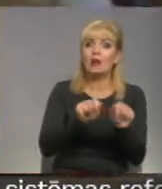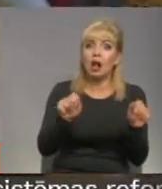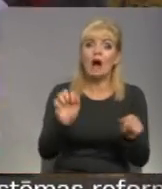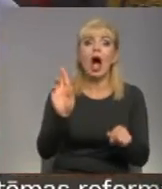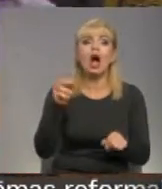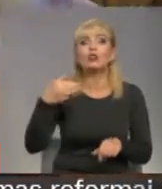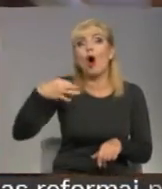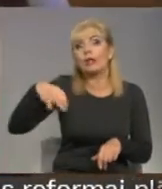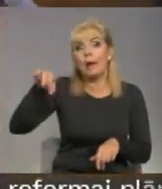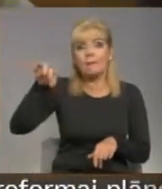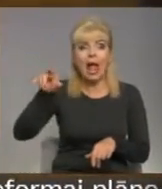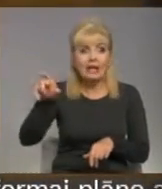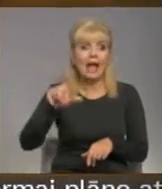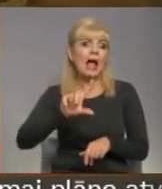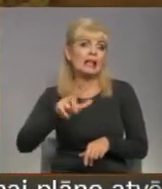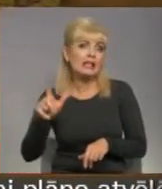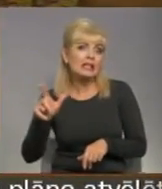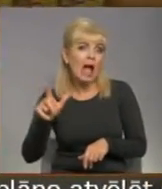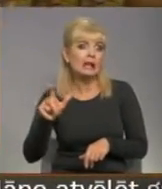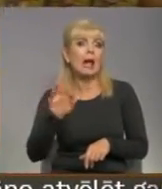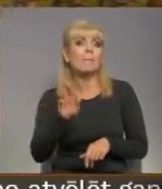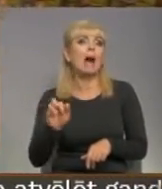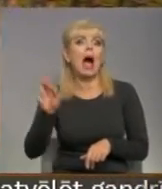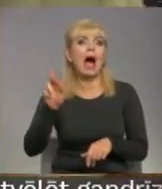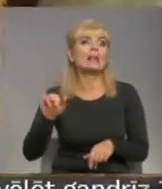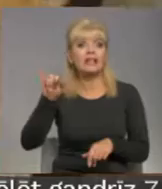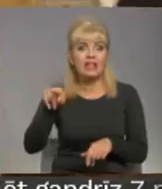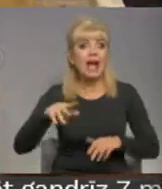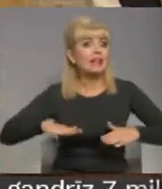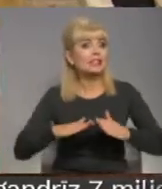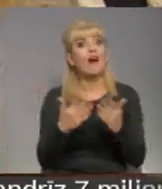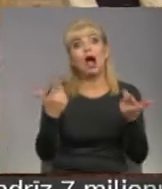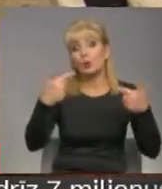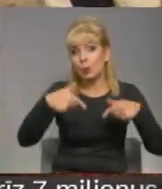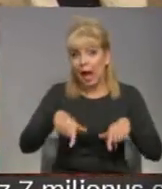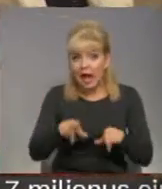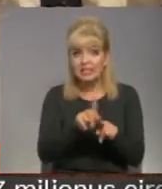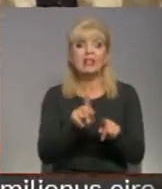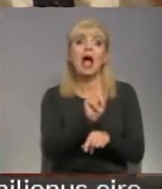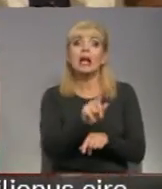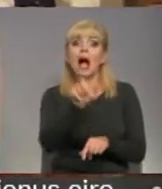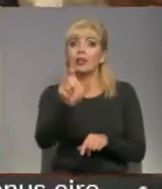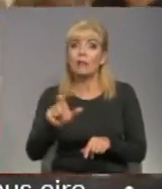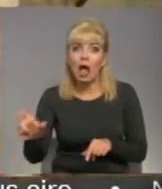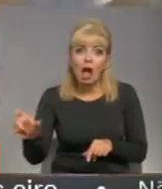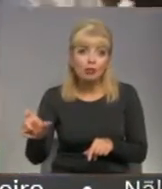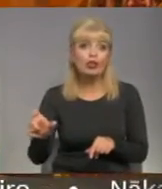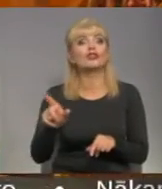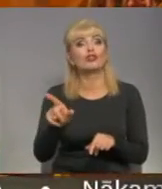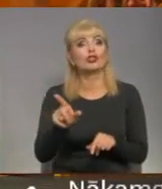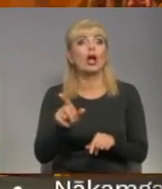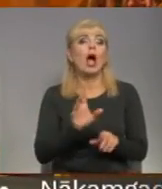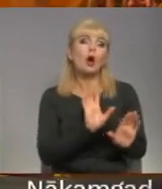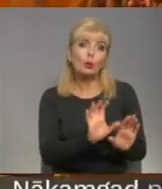Antona meitai, literātei, Mārītei Slišānei. Taču šai svētku reizē klāt ir ļaudis, kam katram rūp latgaliešu izdevumi.